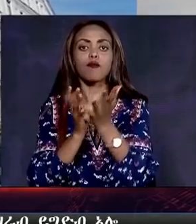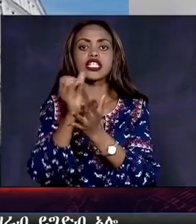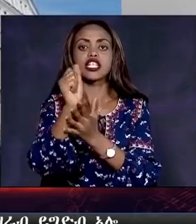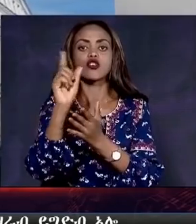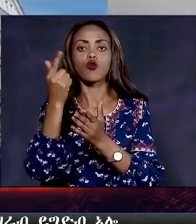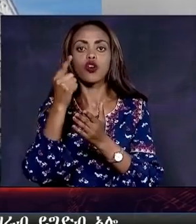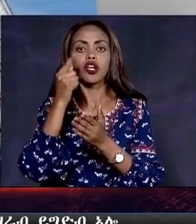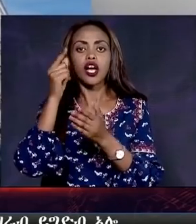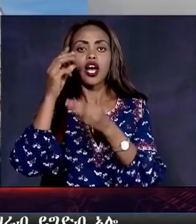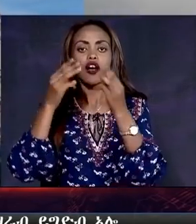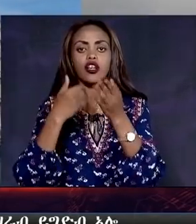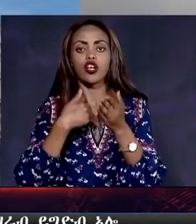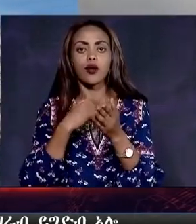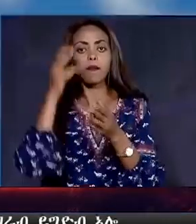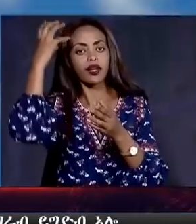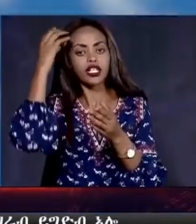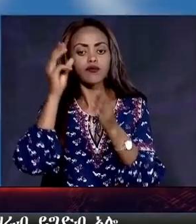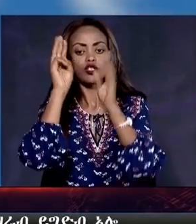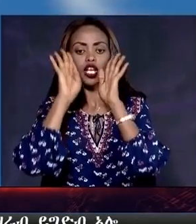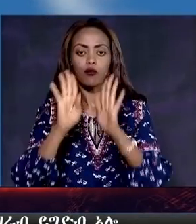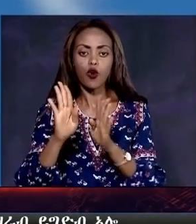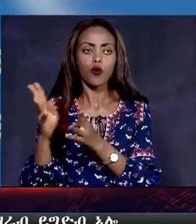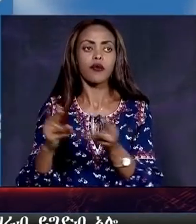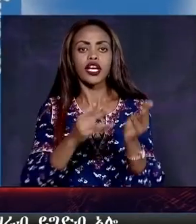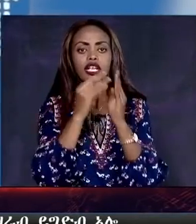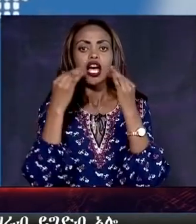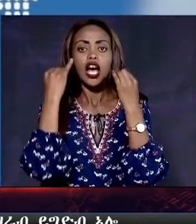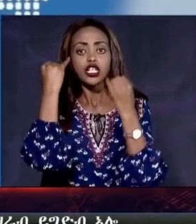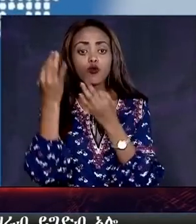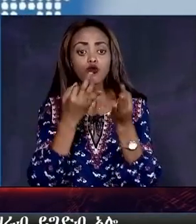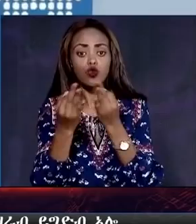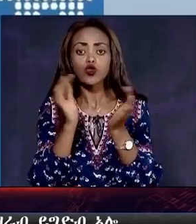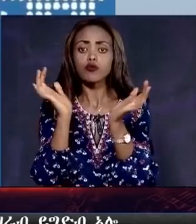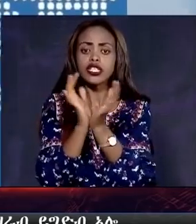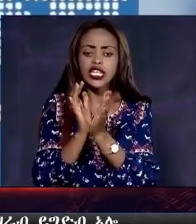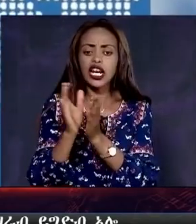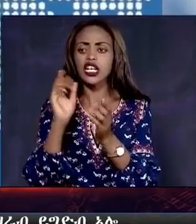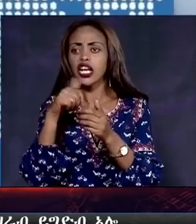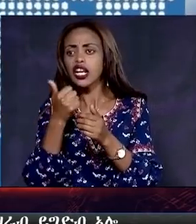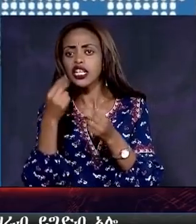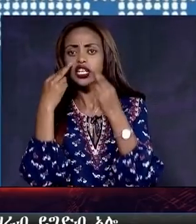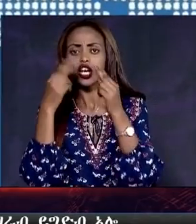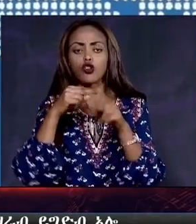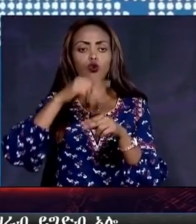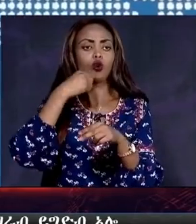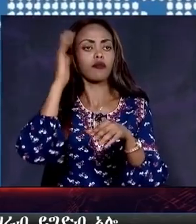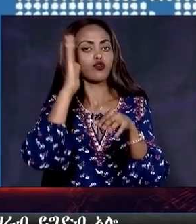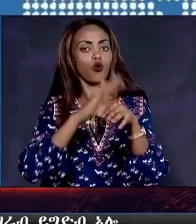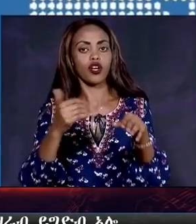ለትሻ ባደር መንግስቲ ብሰላማዊ መንገዲ ሓሳቦም ንዝገልፁ ሰባት ምእሳርን ምንግልትዕን ደው ከብል